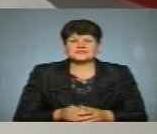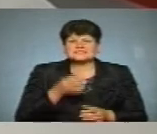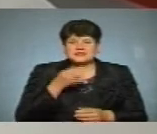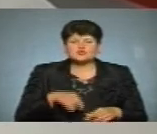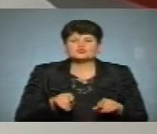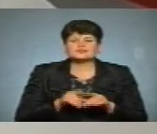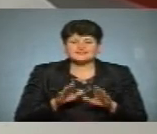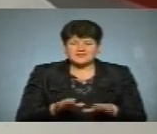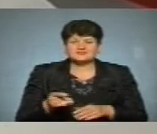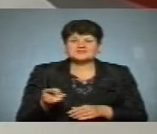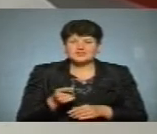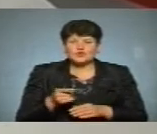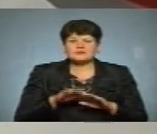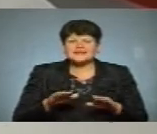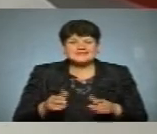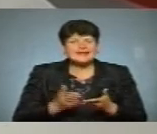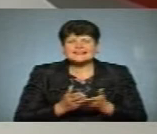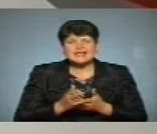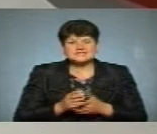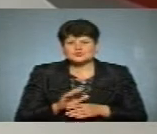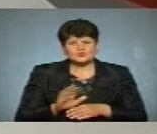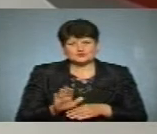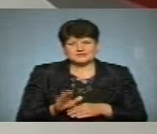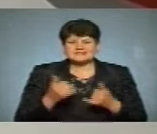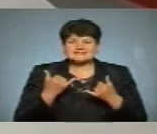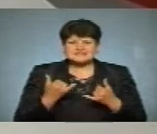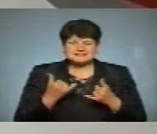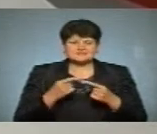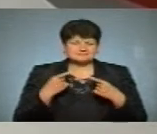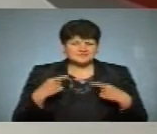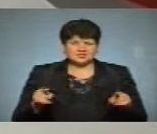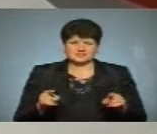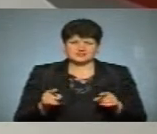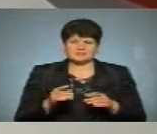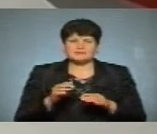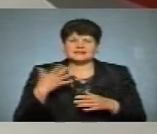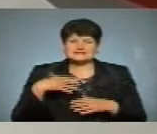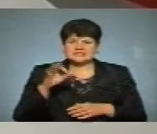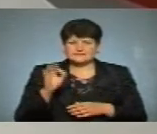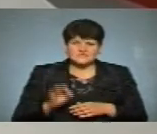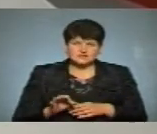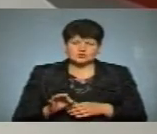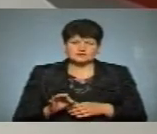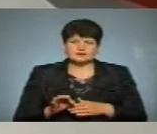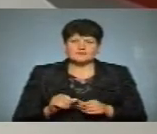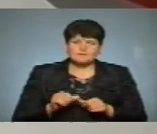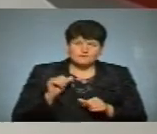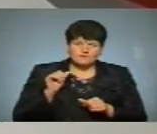так, що в Тернополі діти не служать. Зараз екстерриторіальний принцип комплектування 50% виходить за